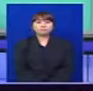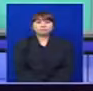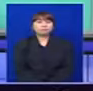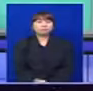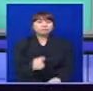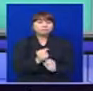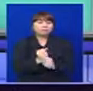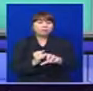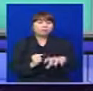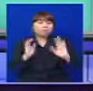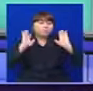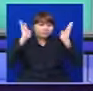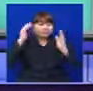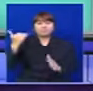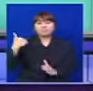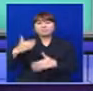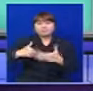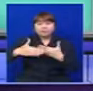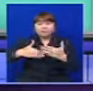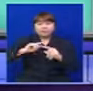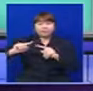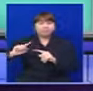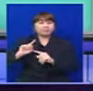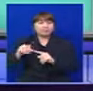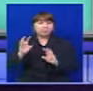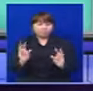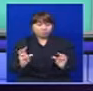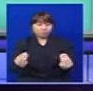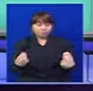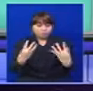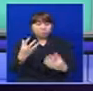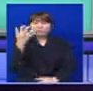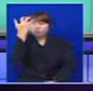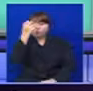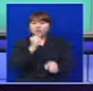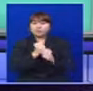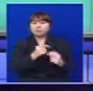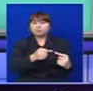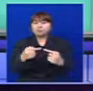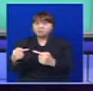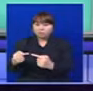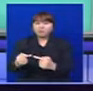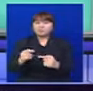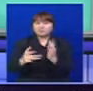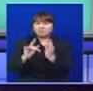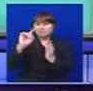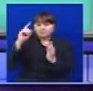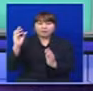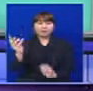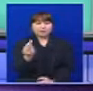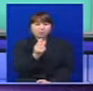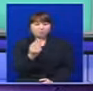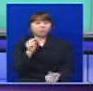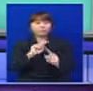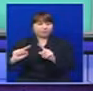ภารกิจของกรมประชาสัมพันธ์นั้นยังคงพัฒนาสื่อในสังกัดทั้งวิทยุและโทรทัศน์อย่างต่อเนื่องนะคะเพื่อให้มีความทันสมัยรวดเร็วแล้วก็ทันต่อเ